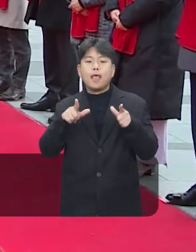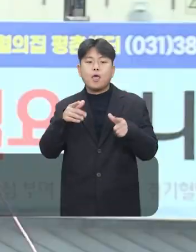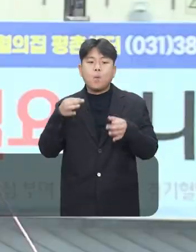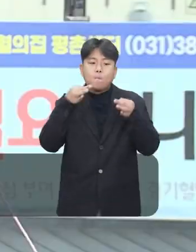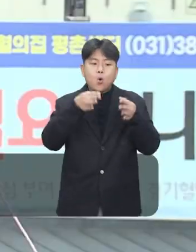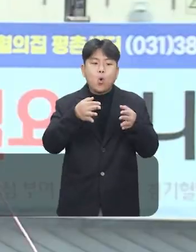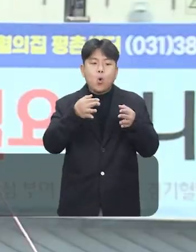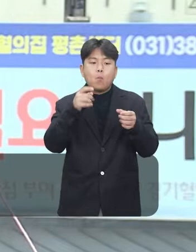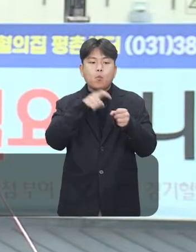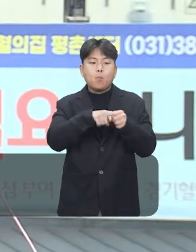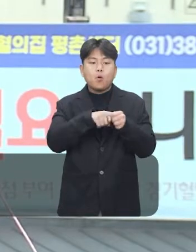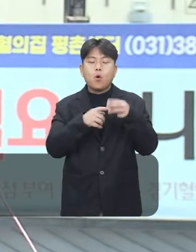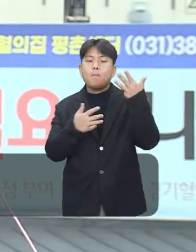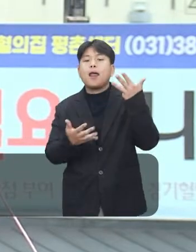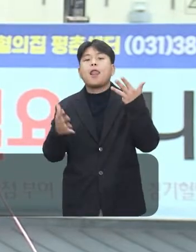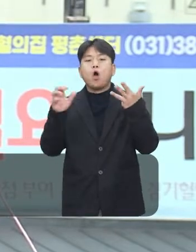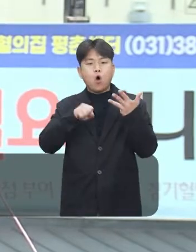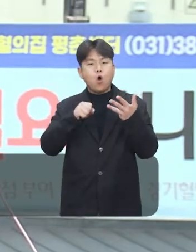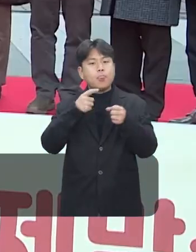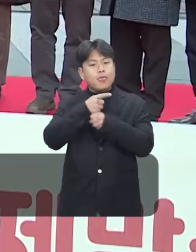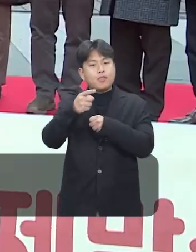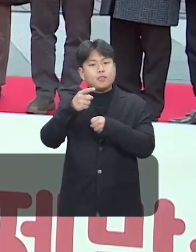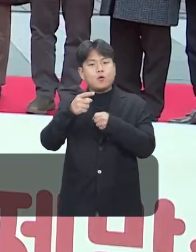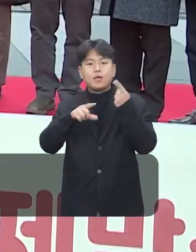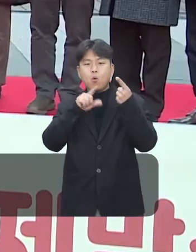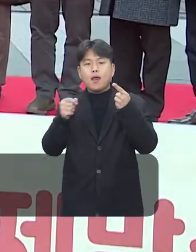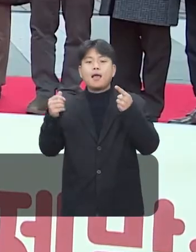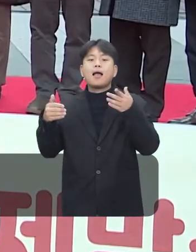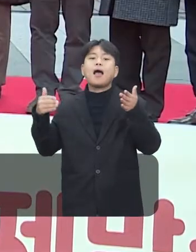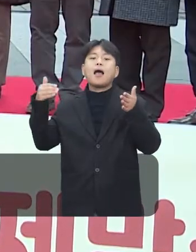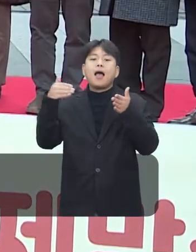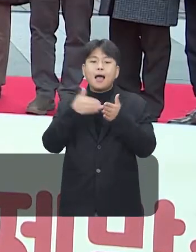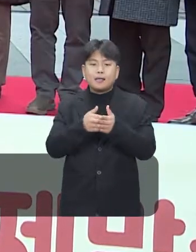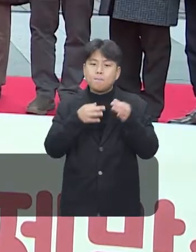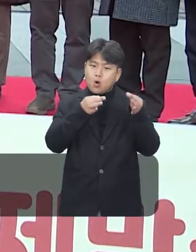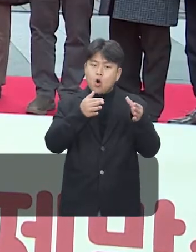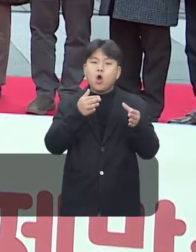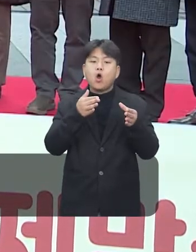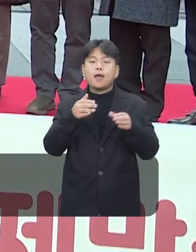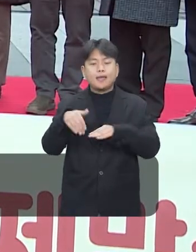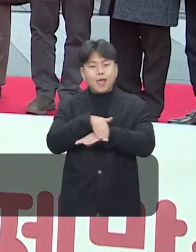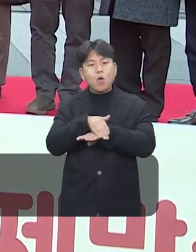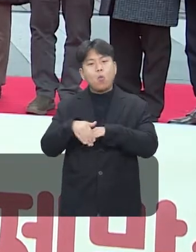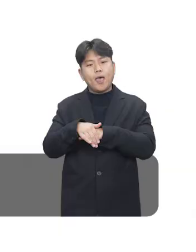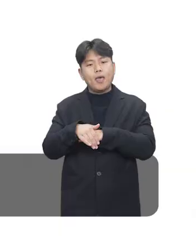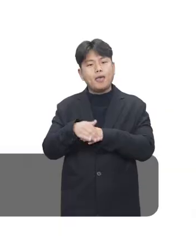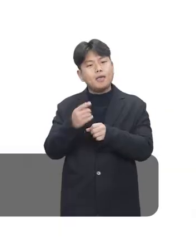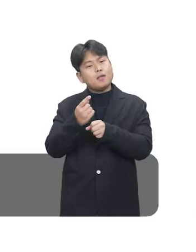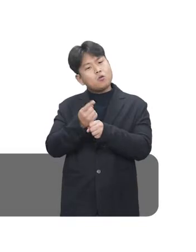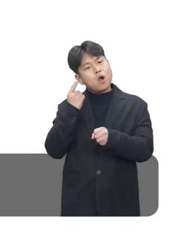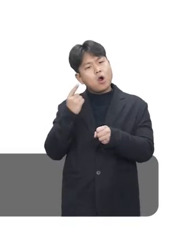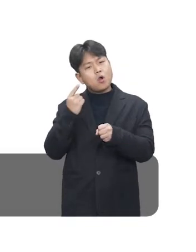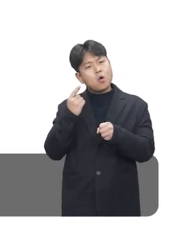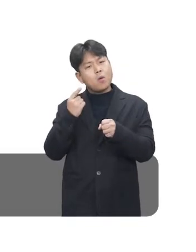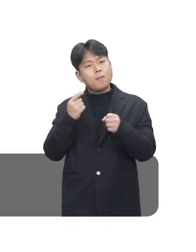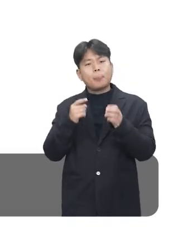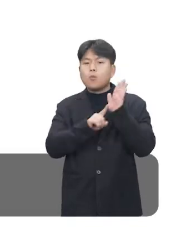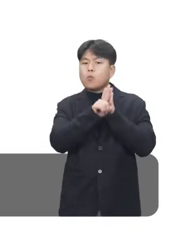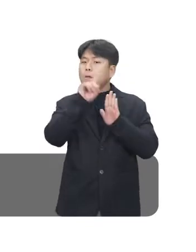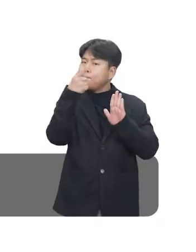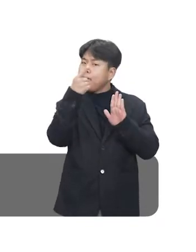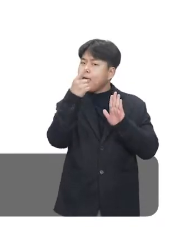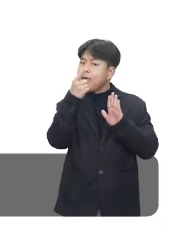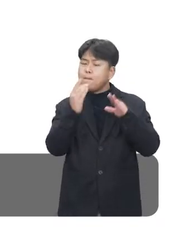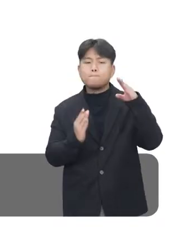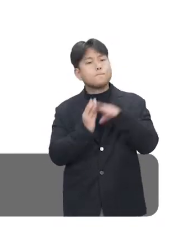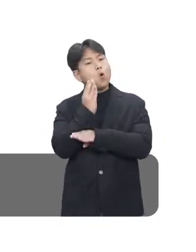올라가는데요. 올해는 모금액 8억 원을 목표로 내년 1월 말까지 불을 밝힐 예정입니다. 지난해 나눔 온도는 100도를